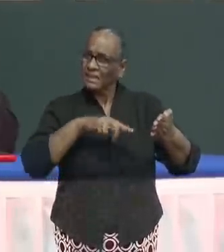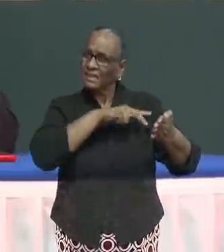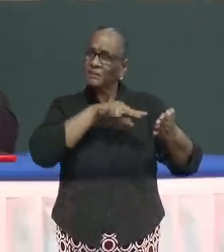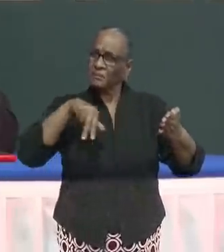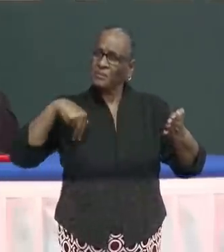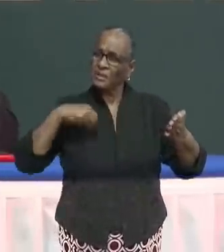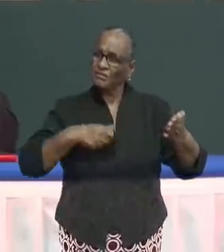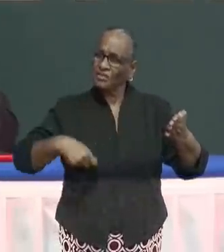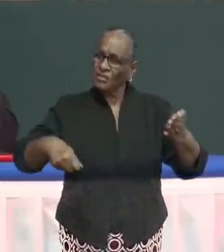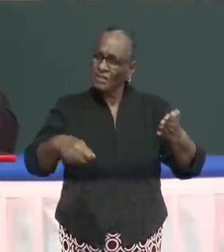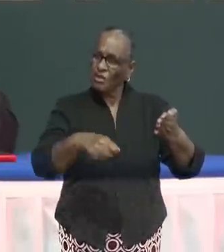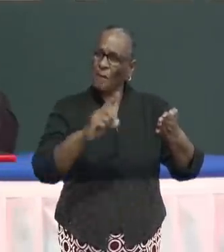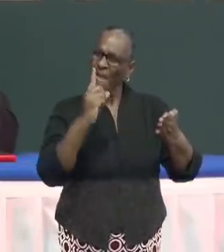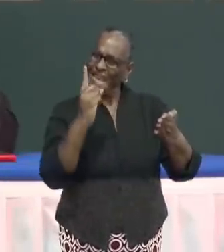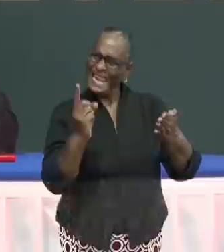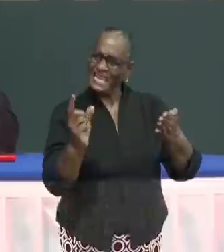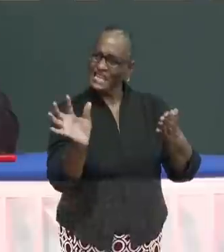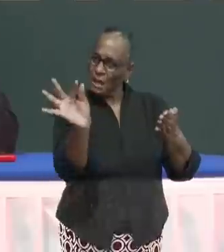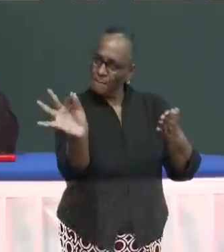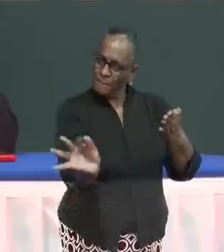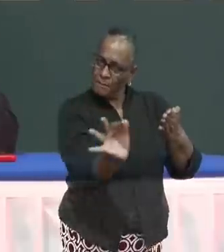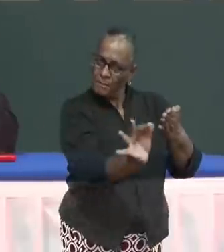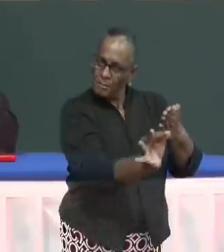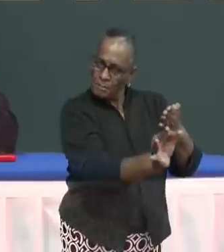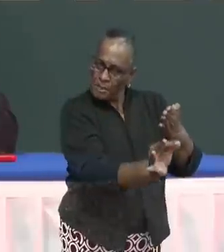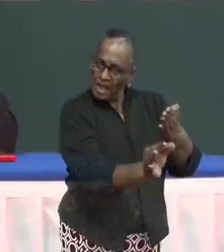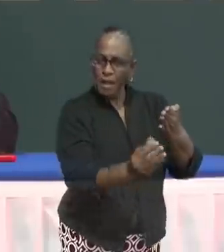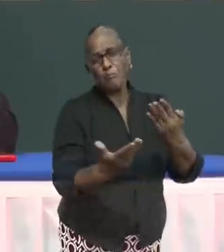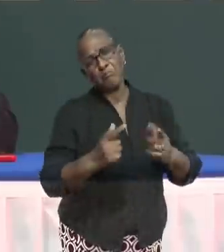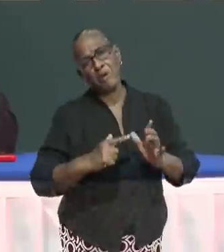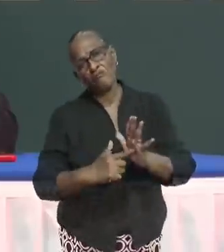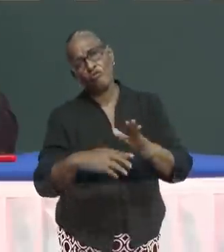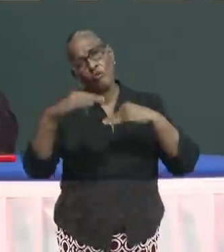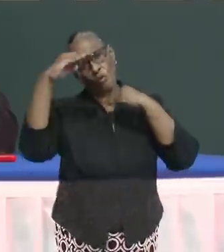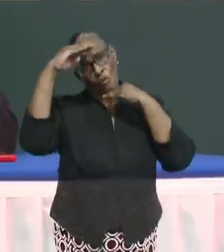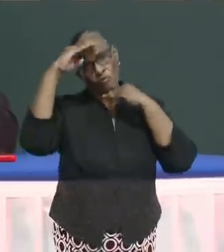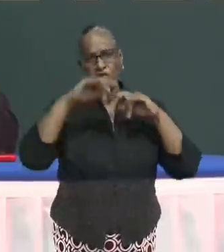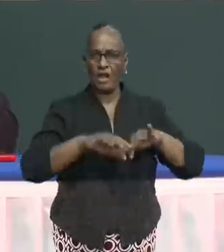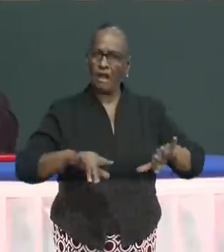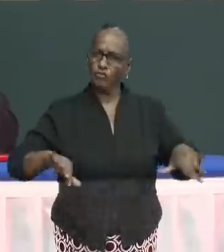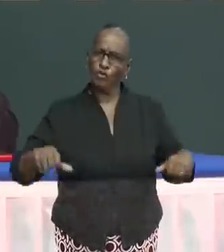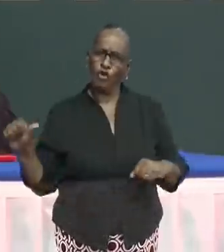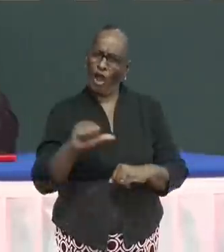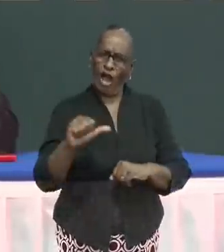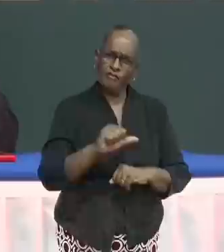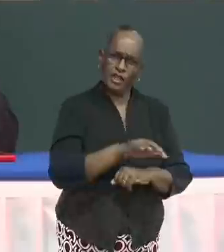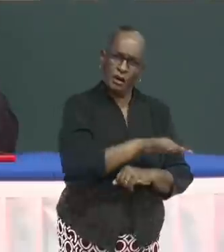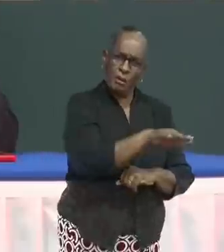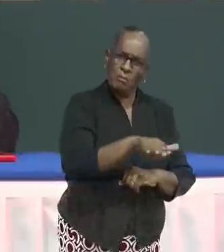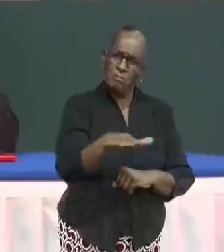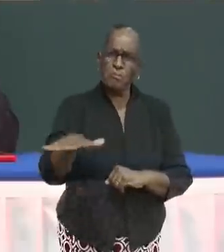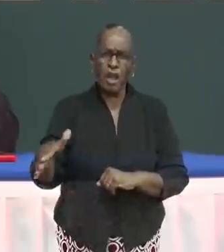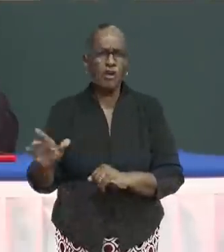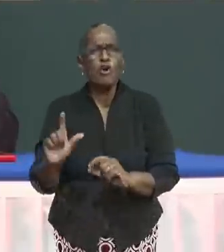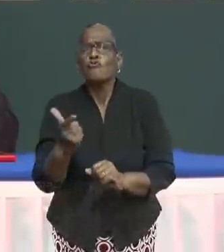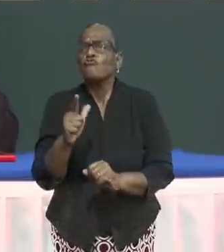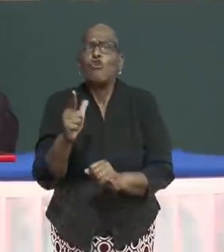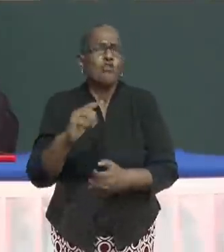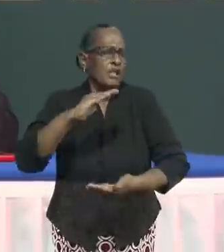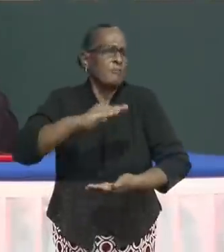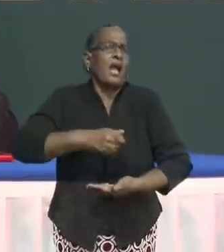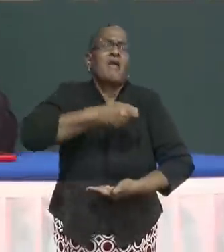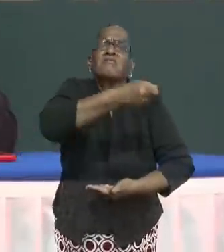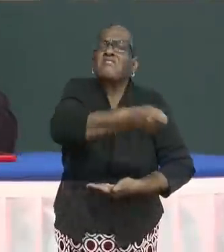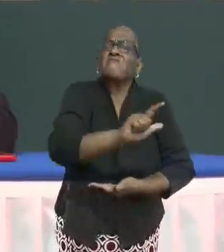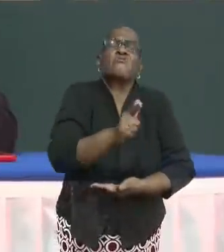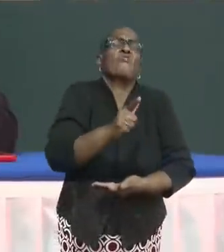op een van de locaties, bijvoorbeeld op het hoofdkantoor en op andere plekken, die nog geen pakket hebben gehad.